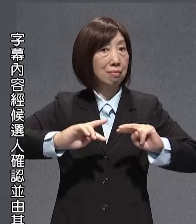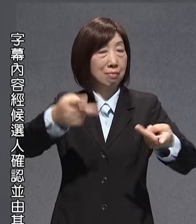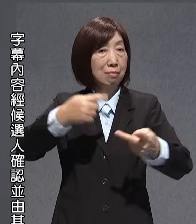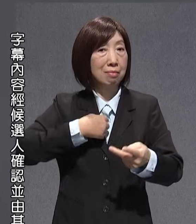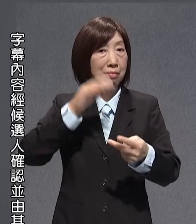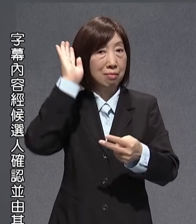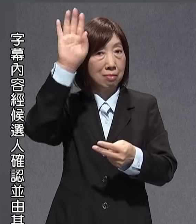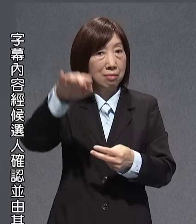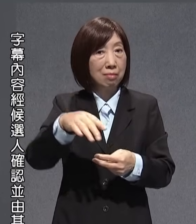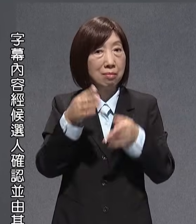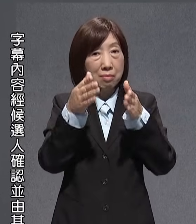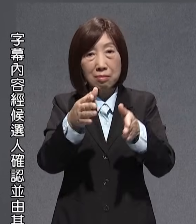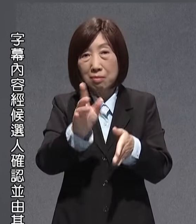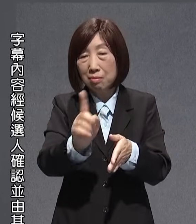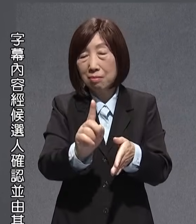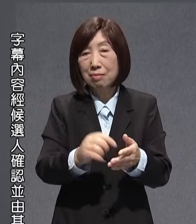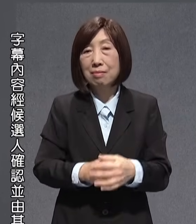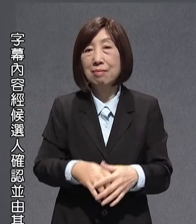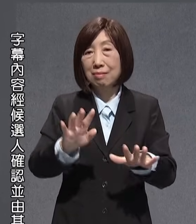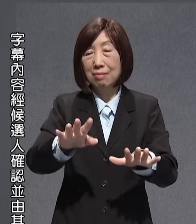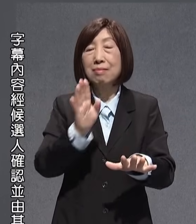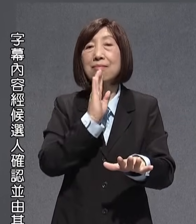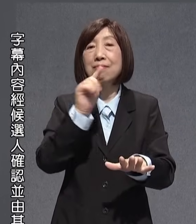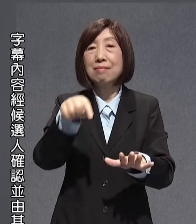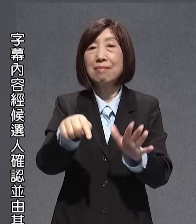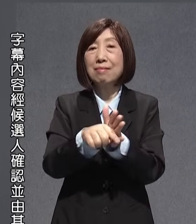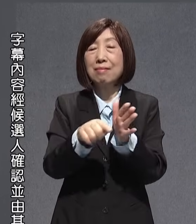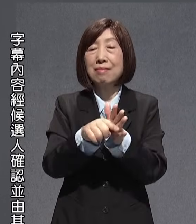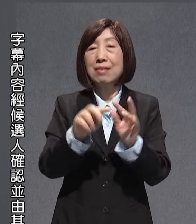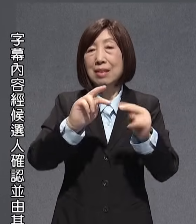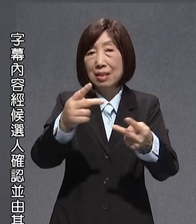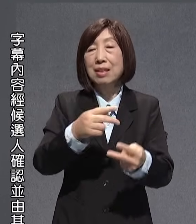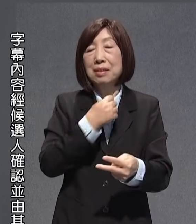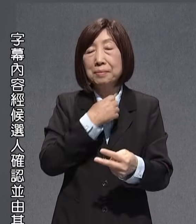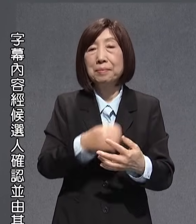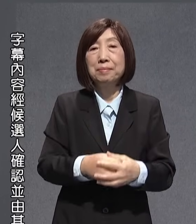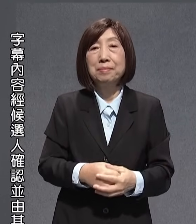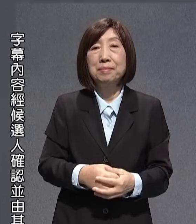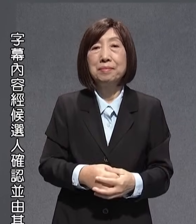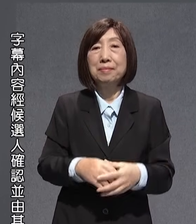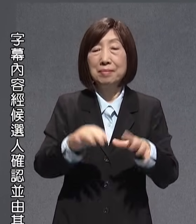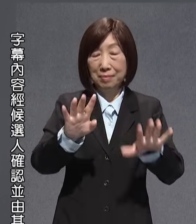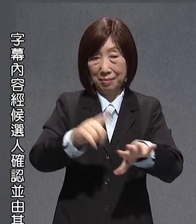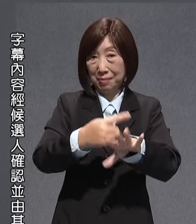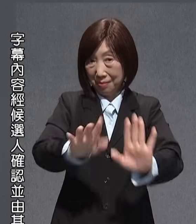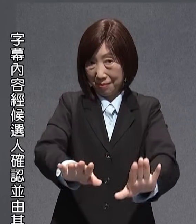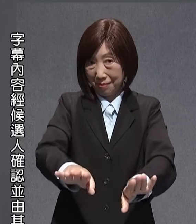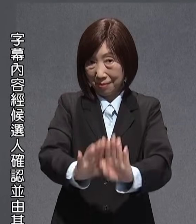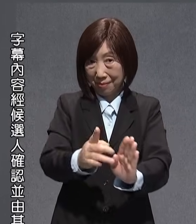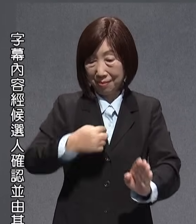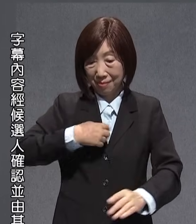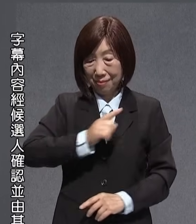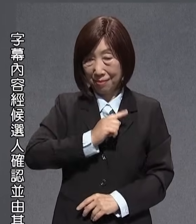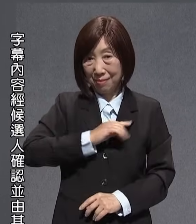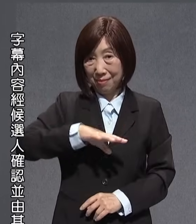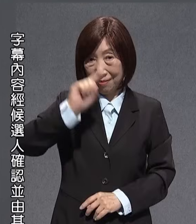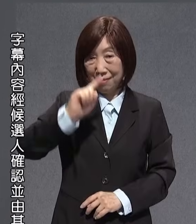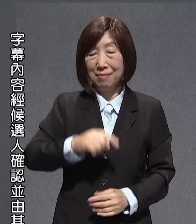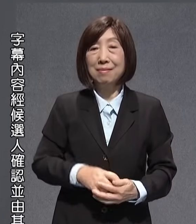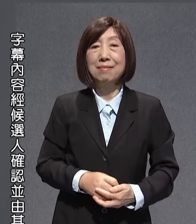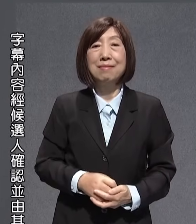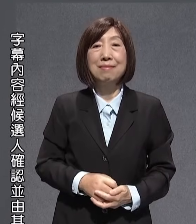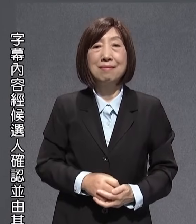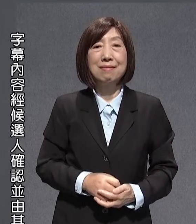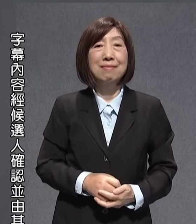么对看待，所以这是一个时候改变的，改变从现在开始，从你自己改变开始。结